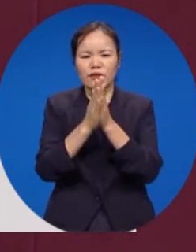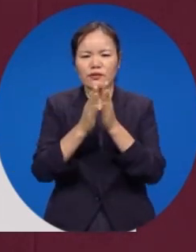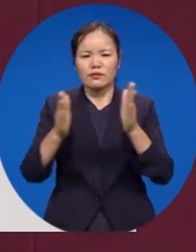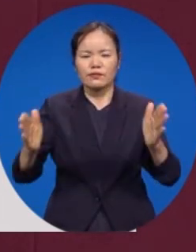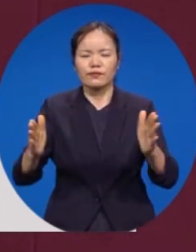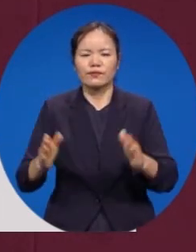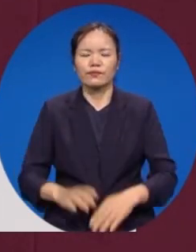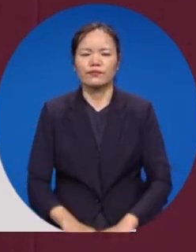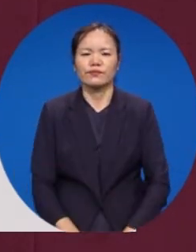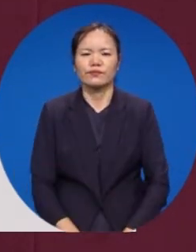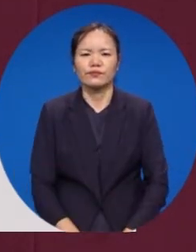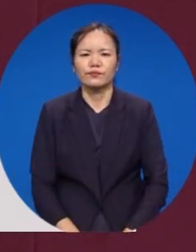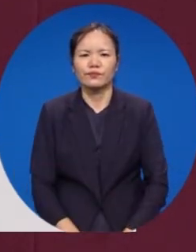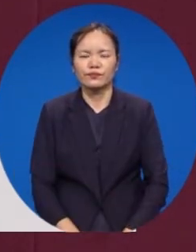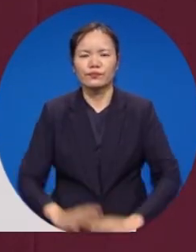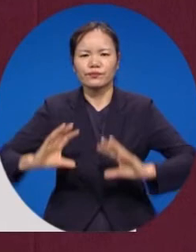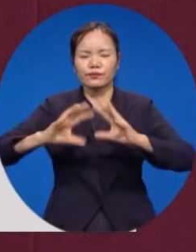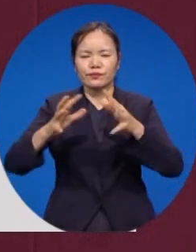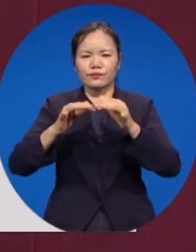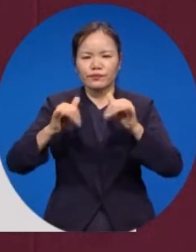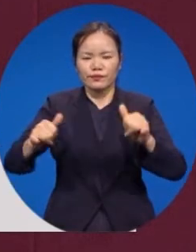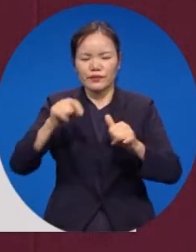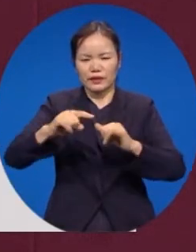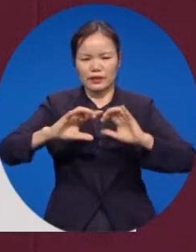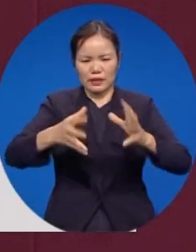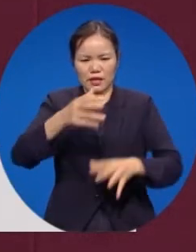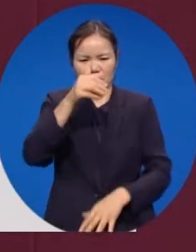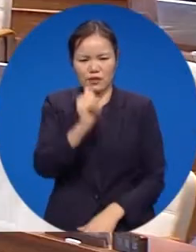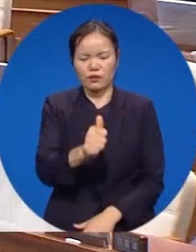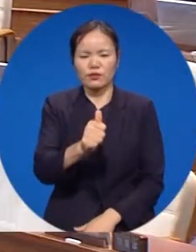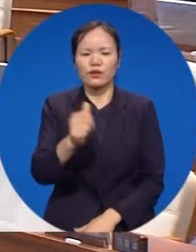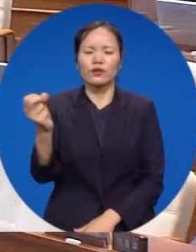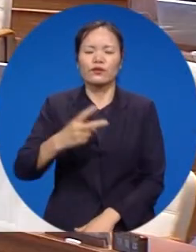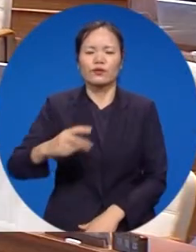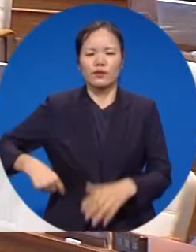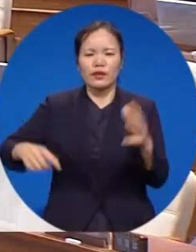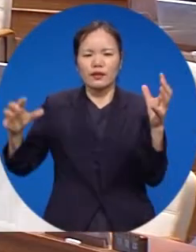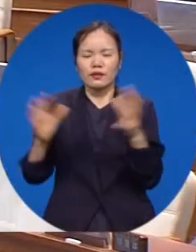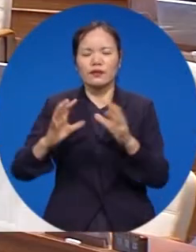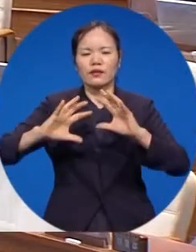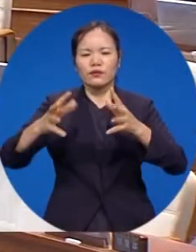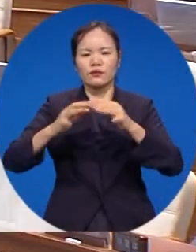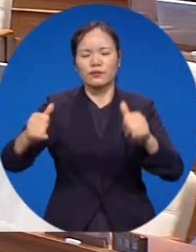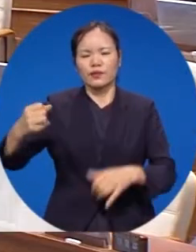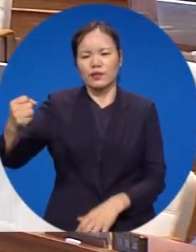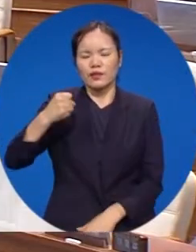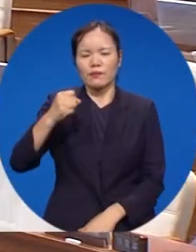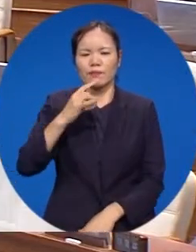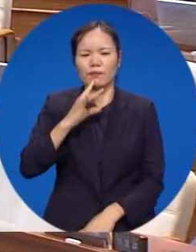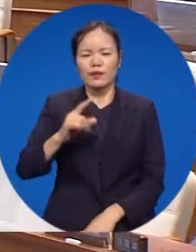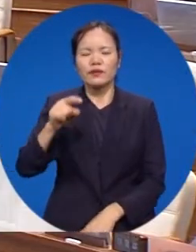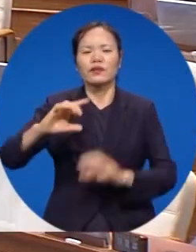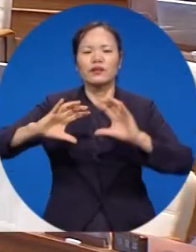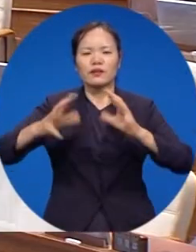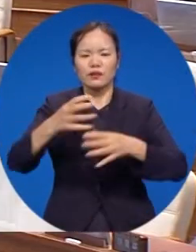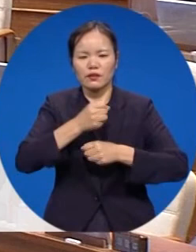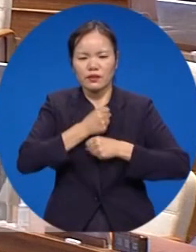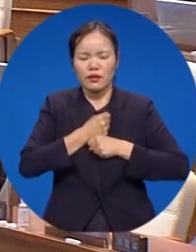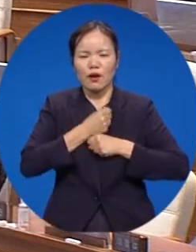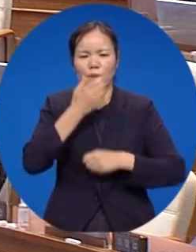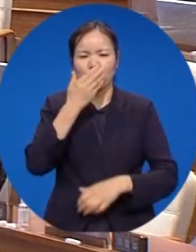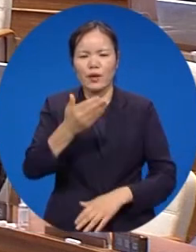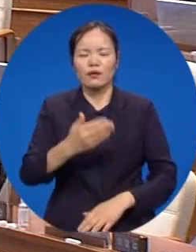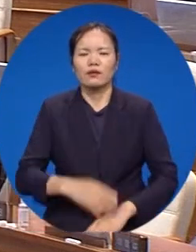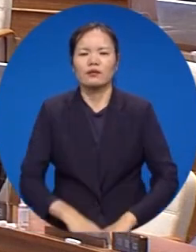시작했습니다. 국민이 이 나라의 주인이고 단합된 국민의 힘만이 이 나라를 지켜낼 수